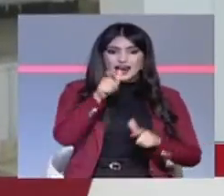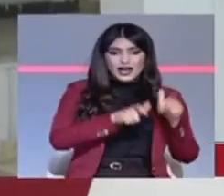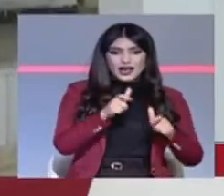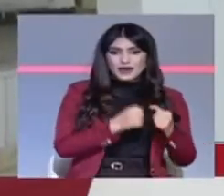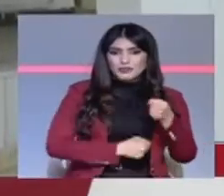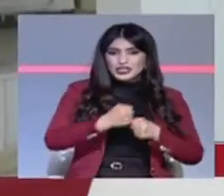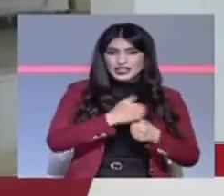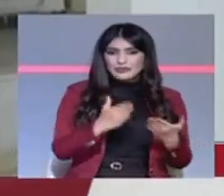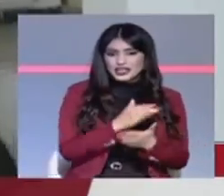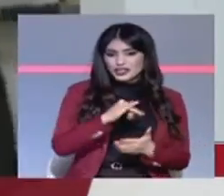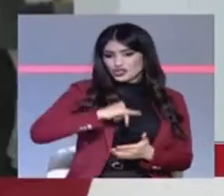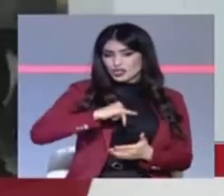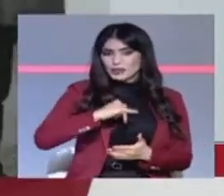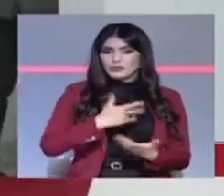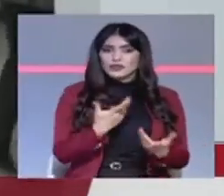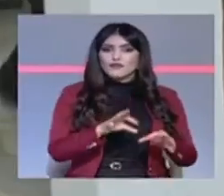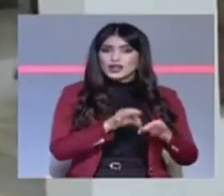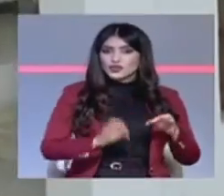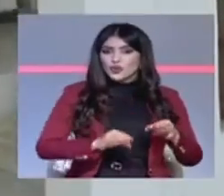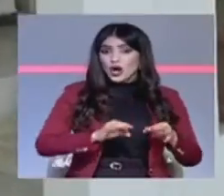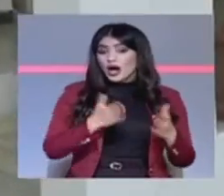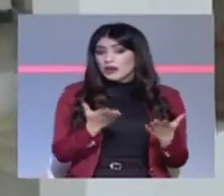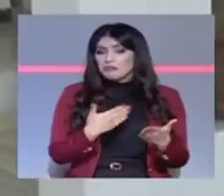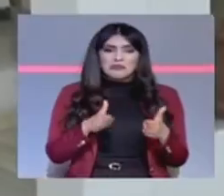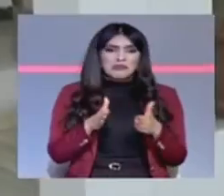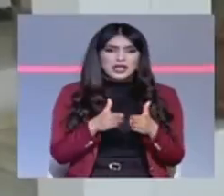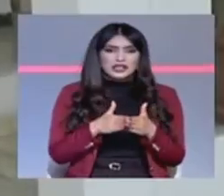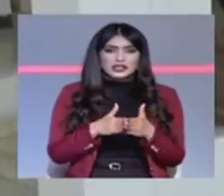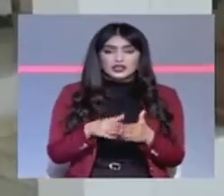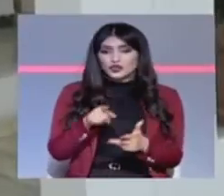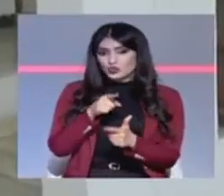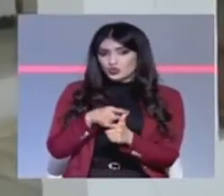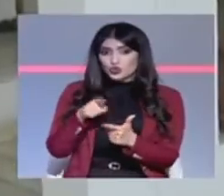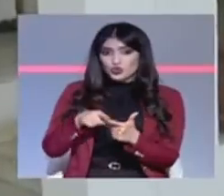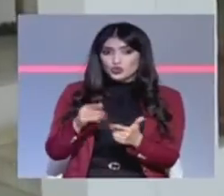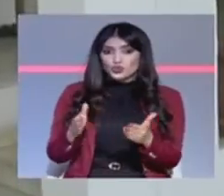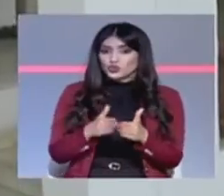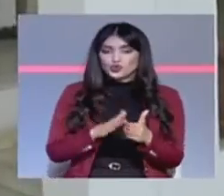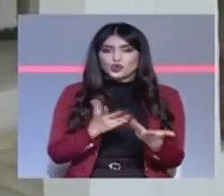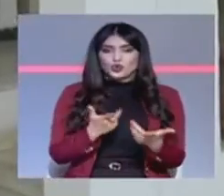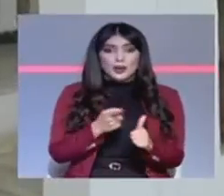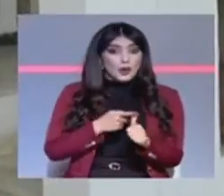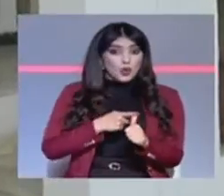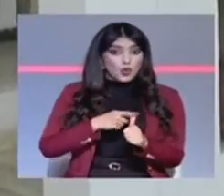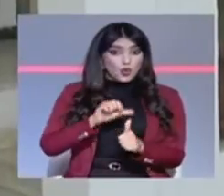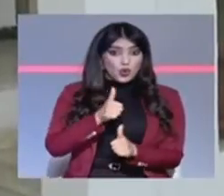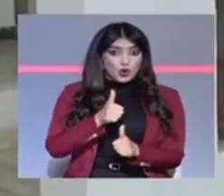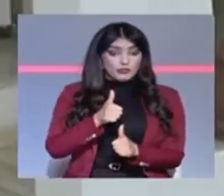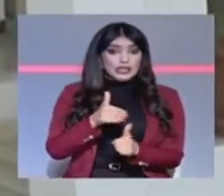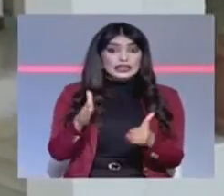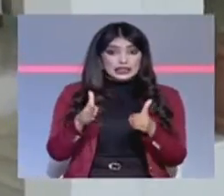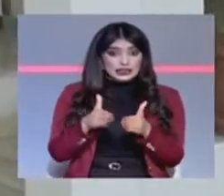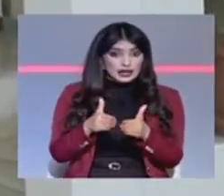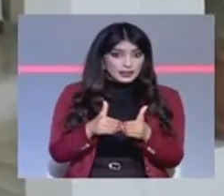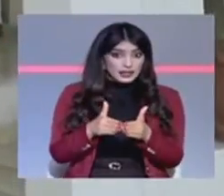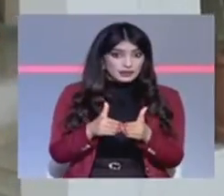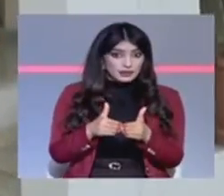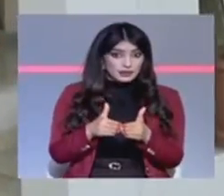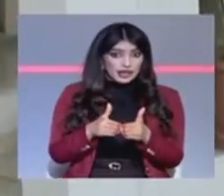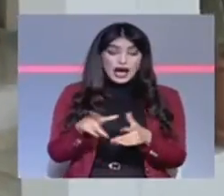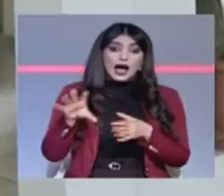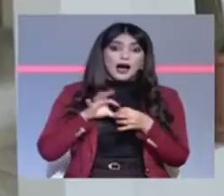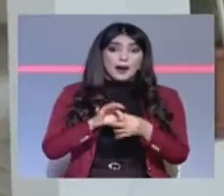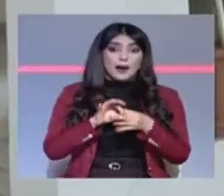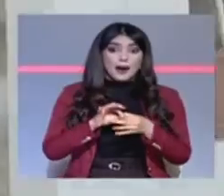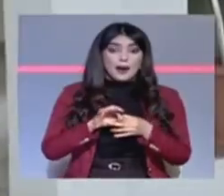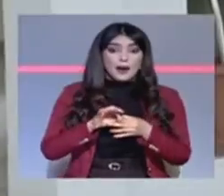المشاكل اه لطلباتهم تقريبا اجزاء ما يتعلق طلبات اه في علاقه